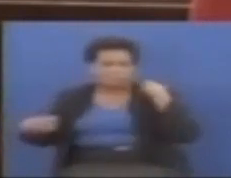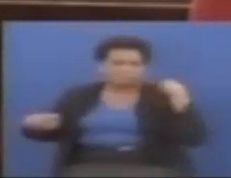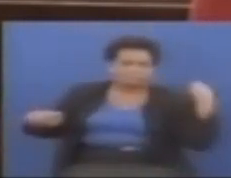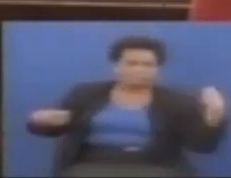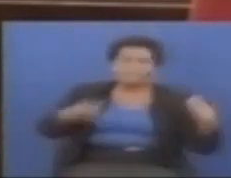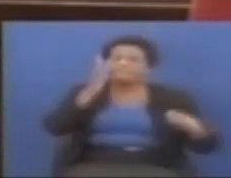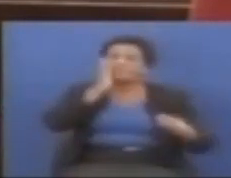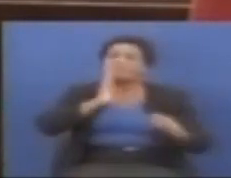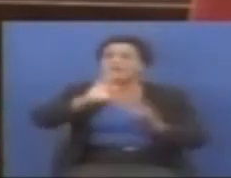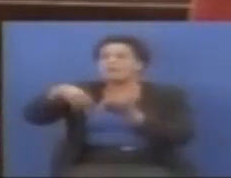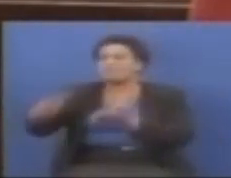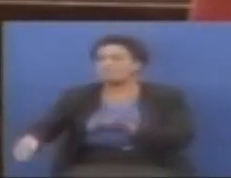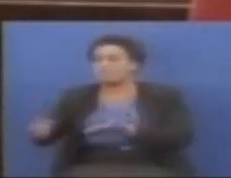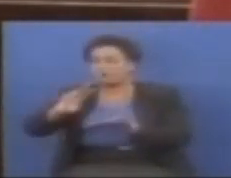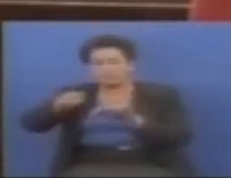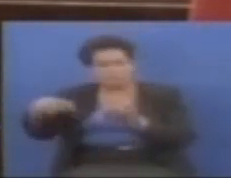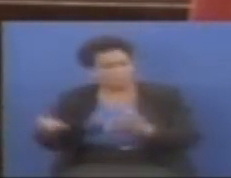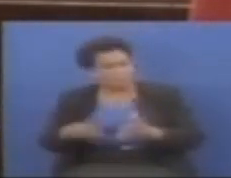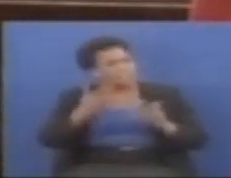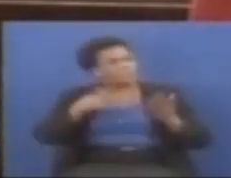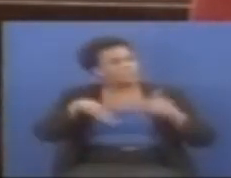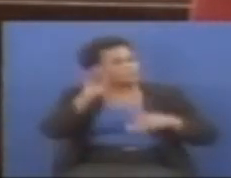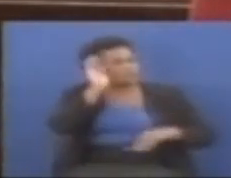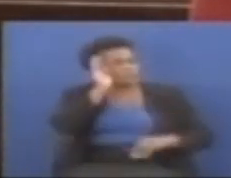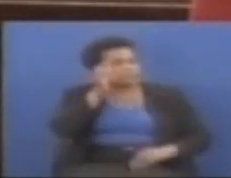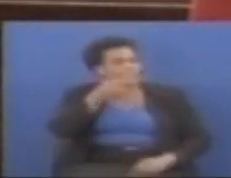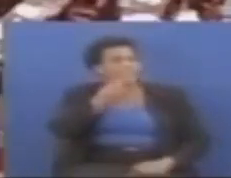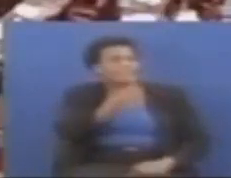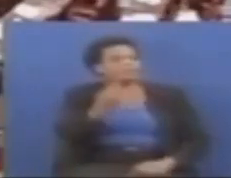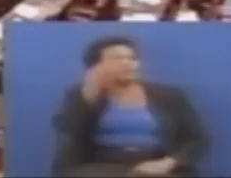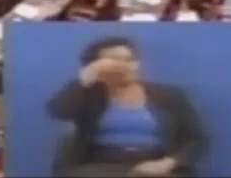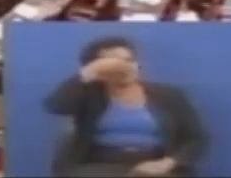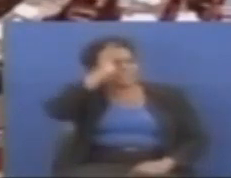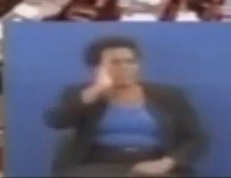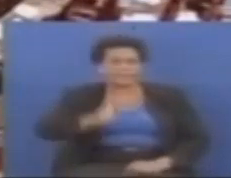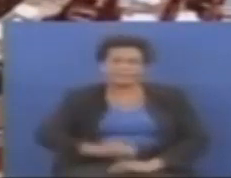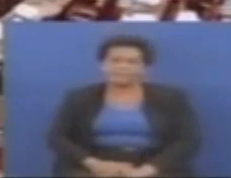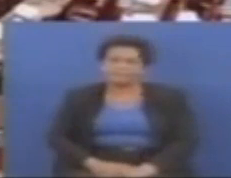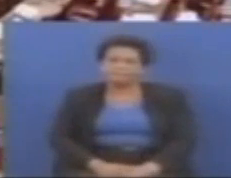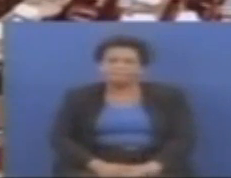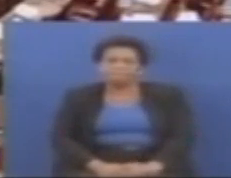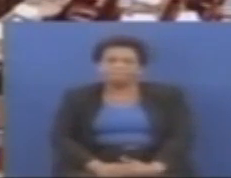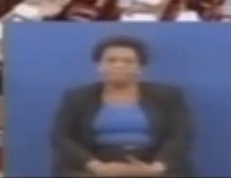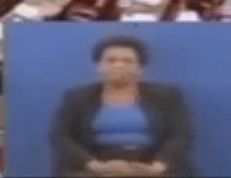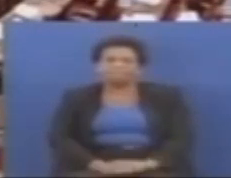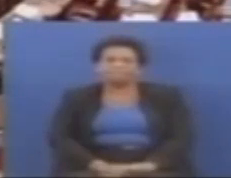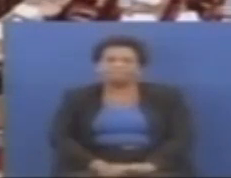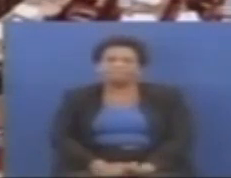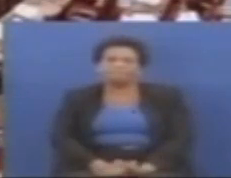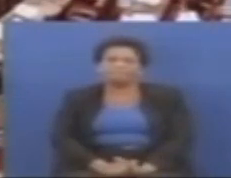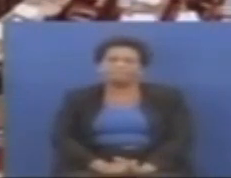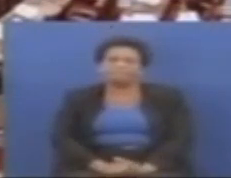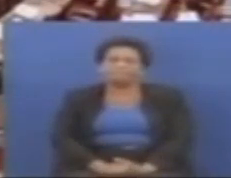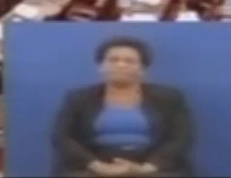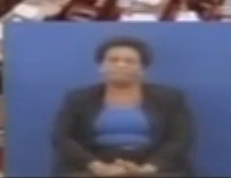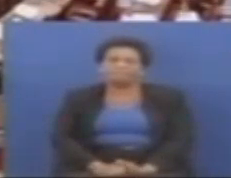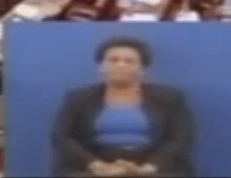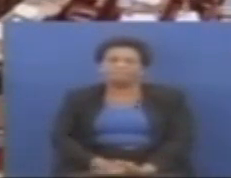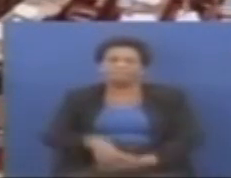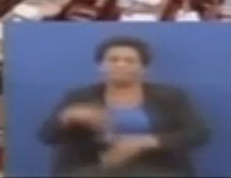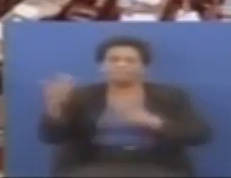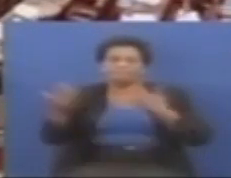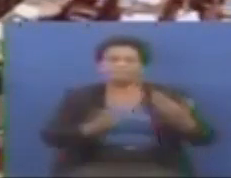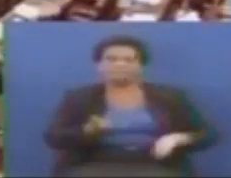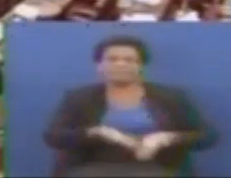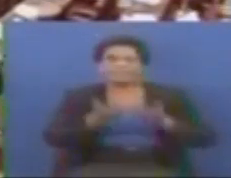malori, mfumo wa ufuatiliaji wa magari barabarani na mfumo wa utoaji nukta katika leseni za madereva